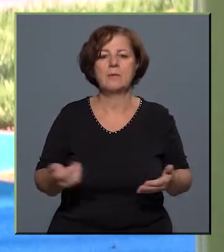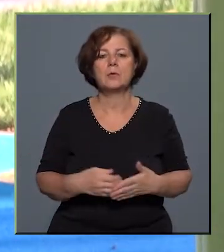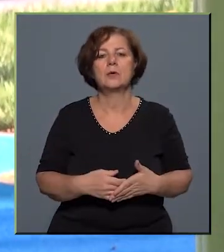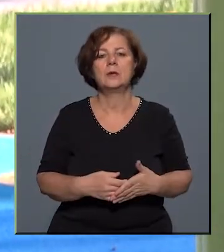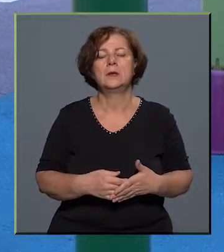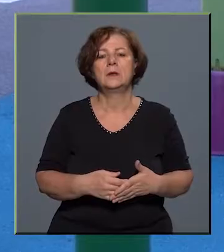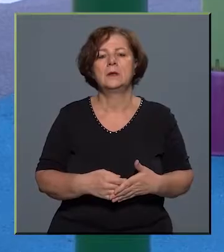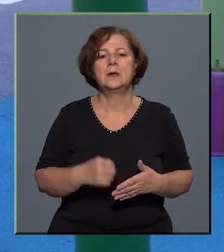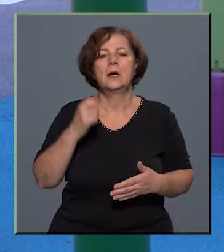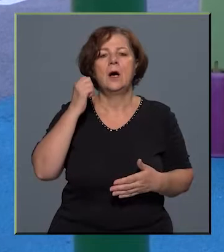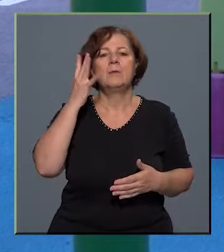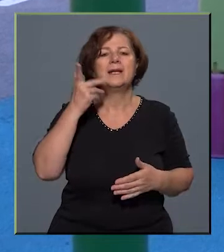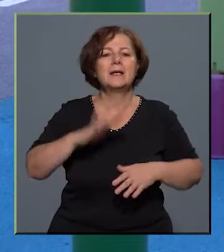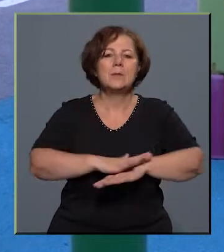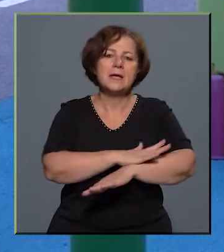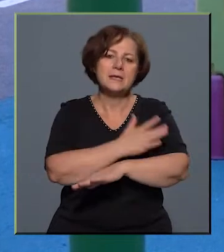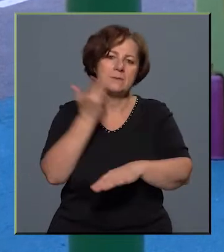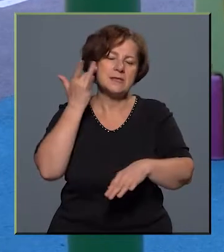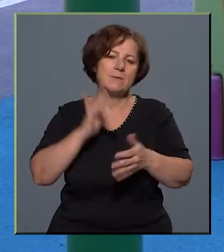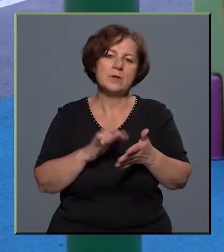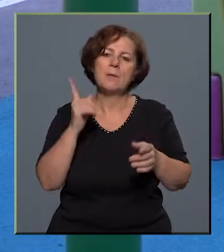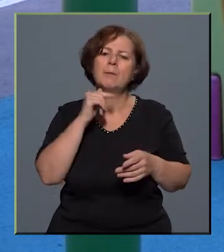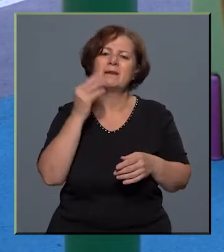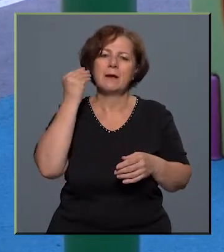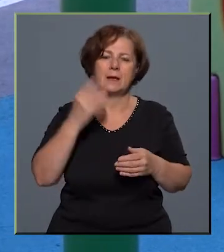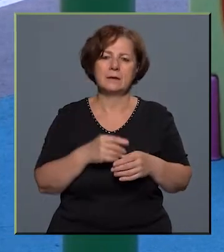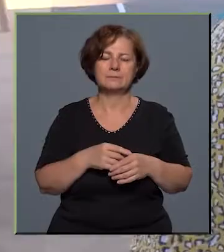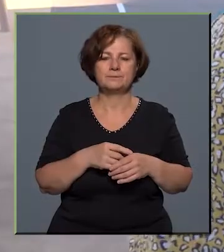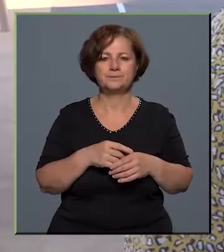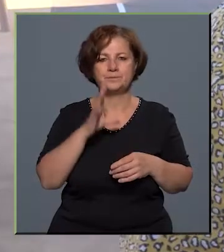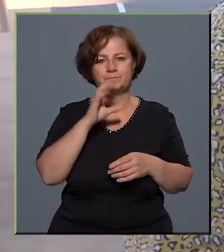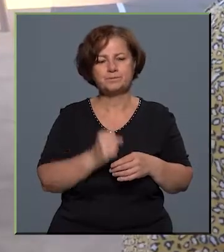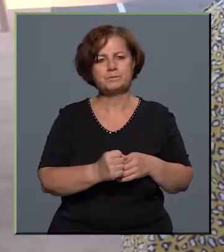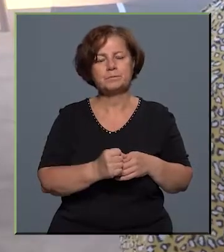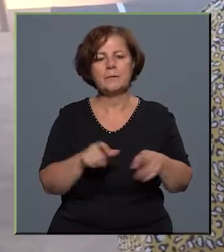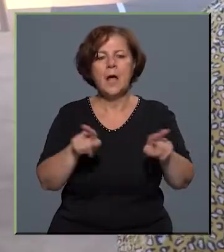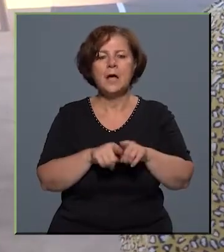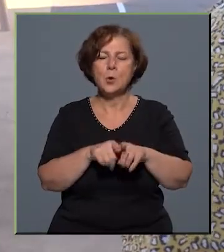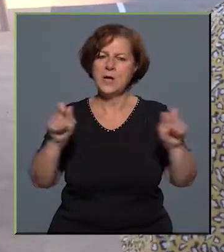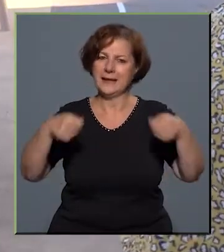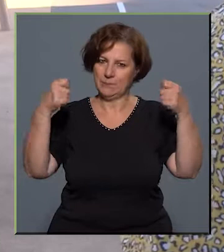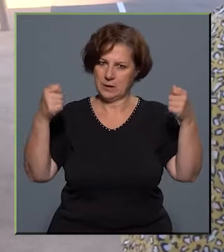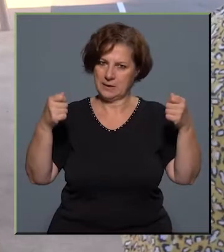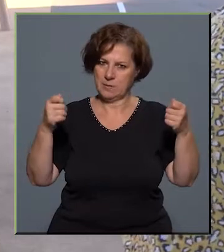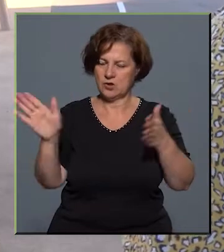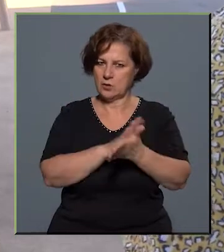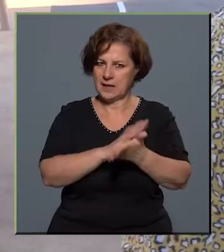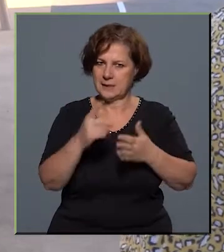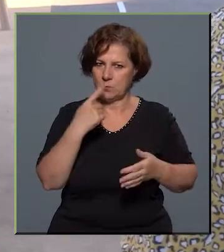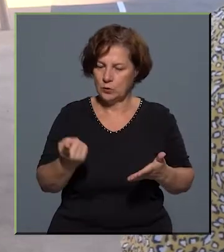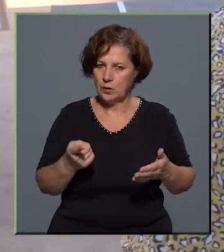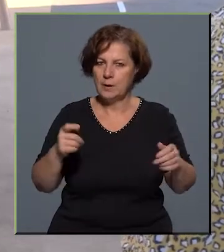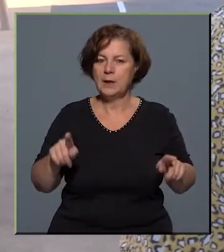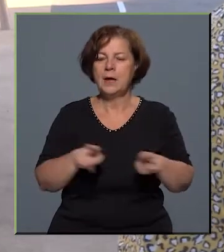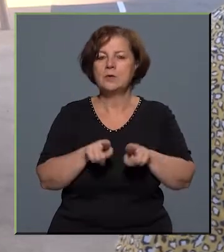a mindennapi érzelmeik szempontjából mit jelent? Egy olyan épületbe, most ilyen nagyon egyszerűen mondom,